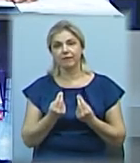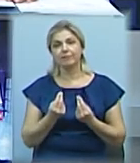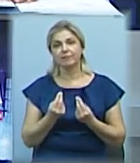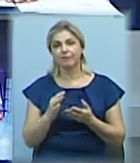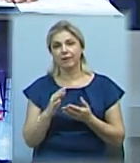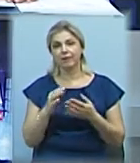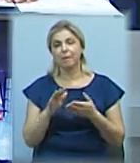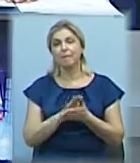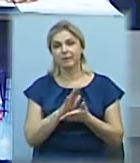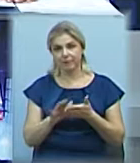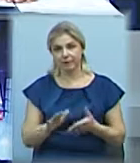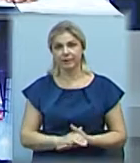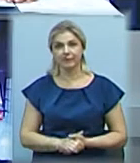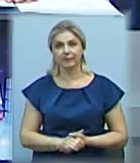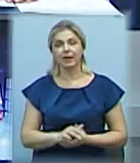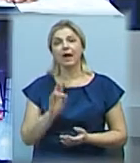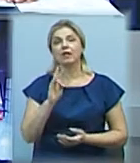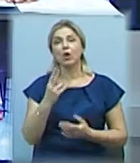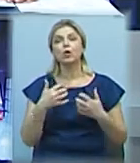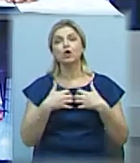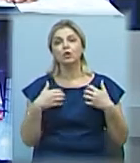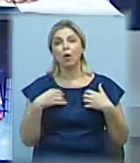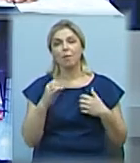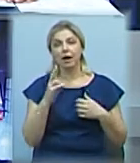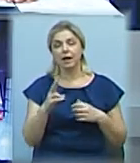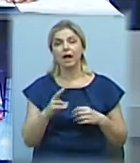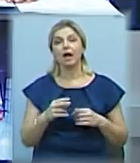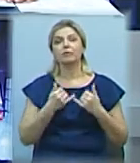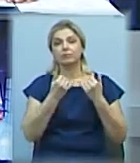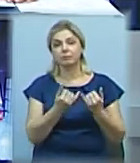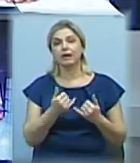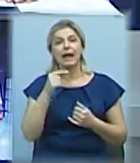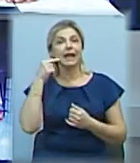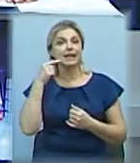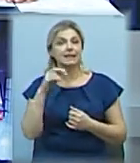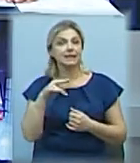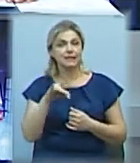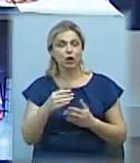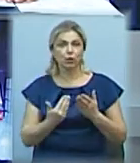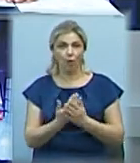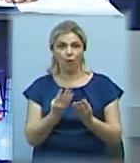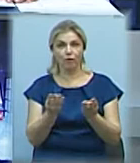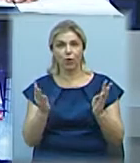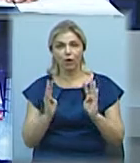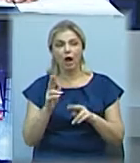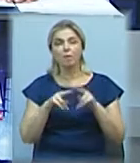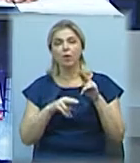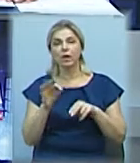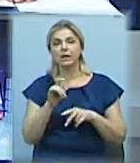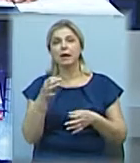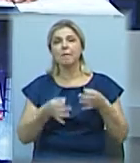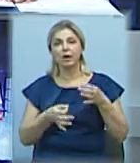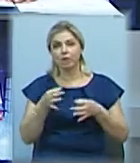Вхід на всі турнірні ігри вільний. Миколаївський зоопарк встановив для лисиць нові вольєри, побудовані з природною рослинністю